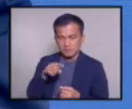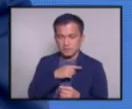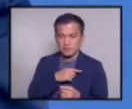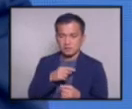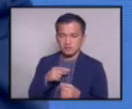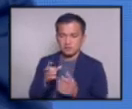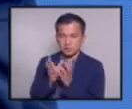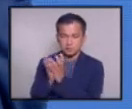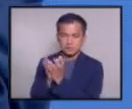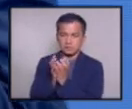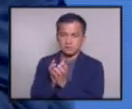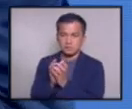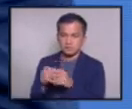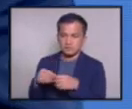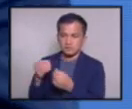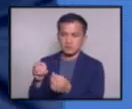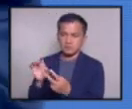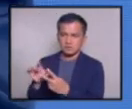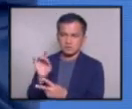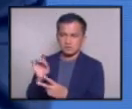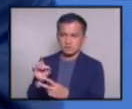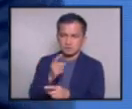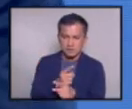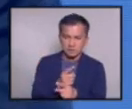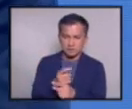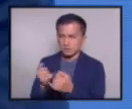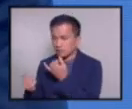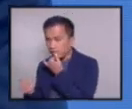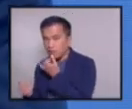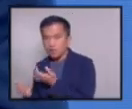lipunan, pag binigyan ng choice between right and wrong,